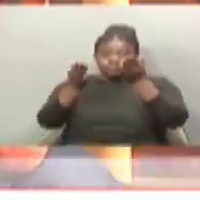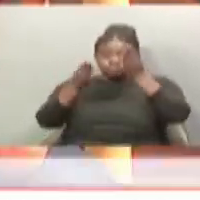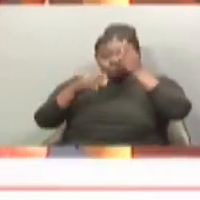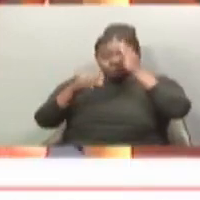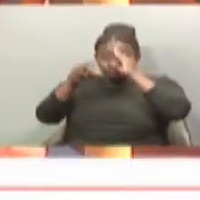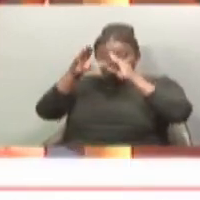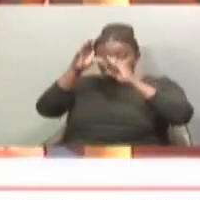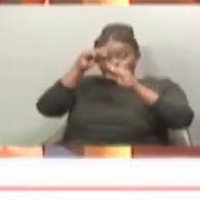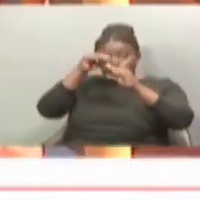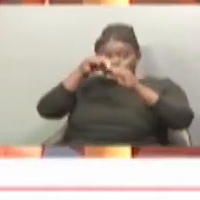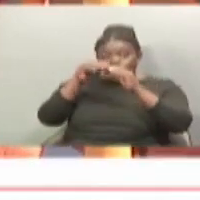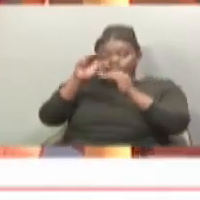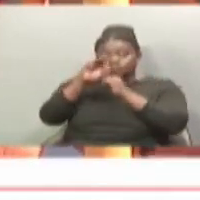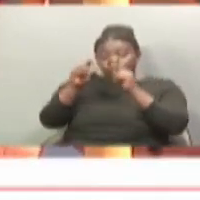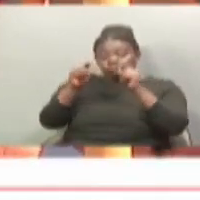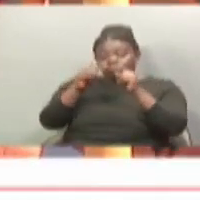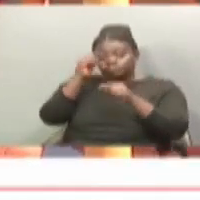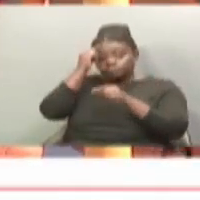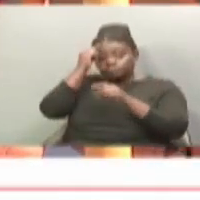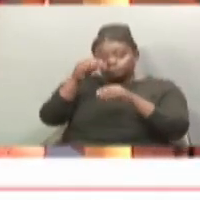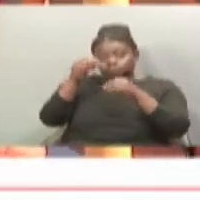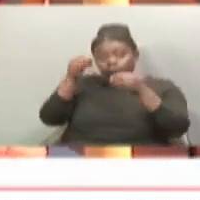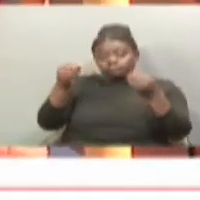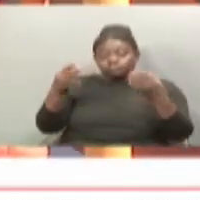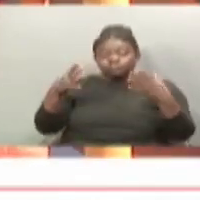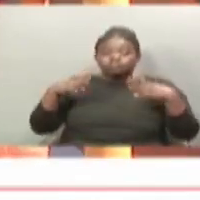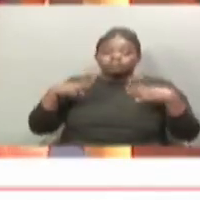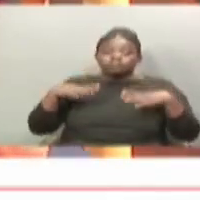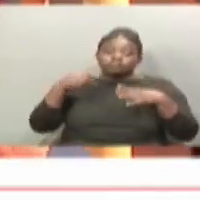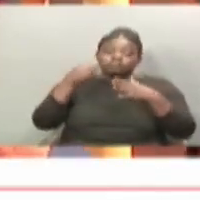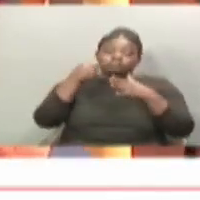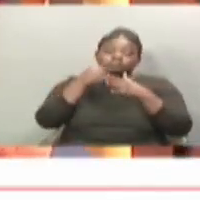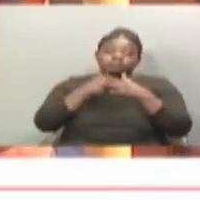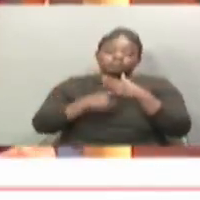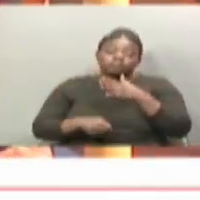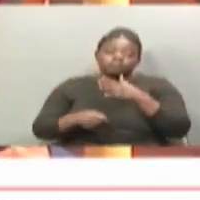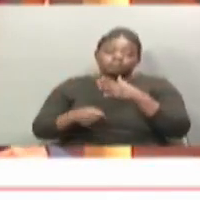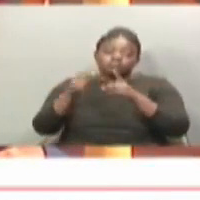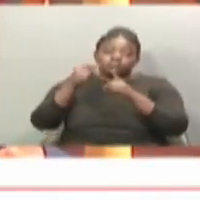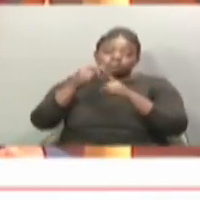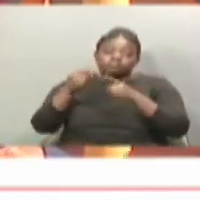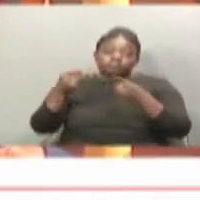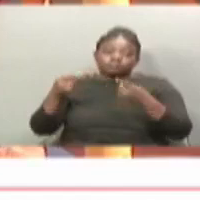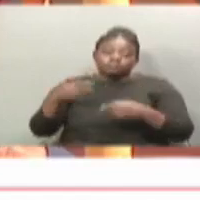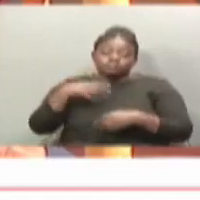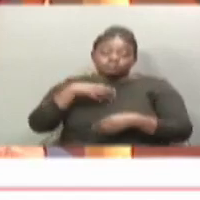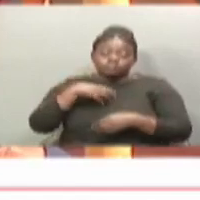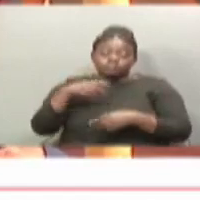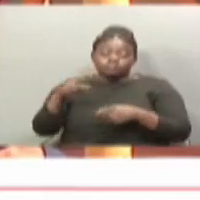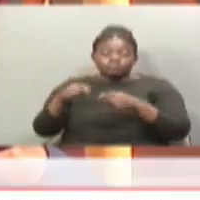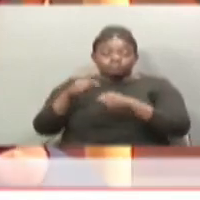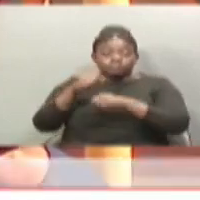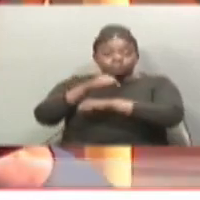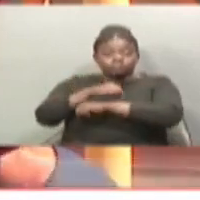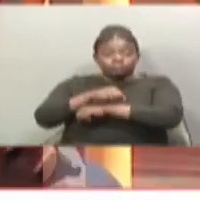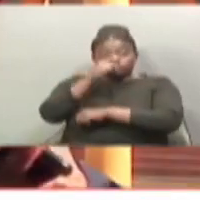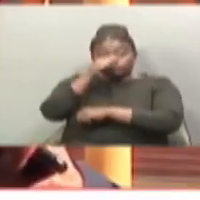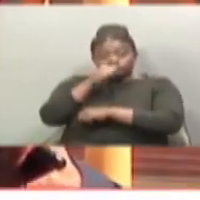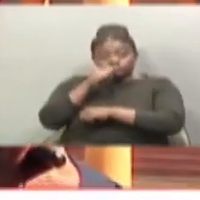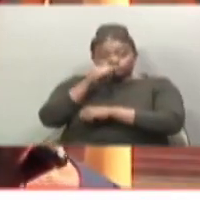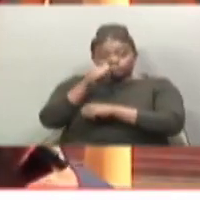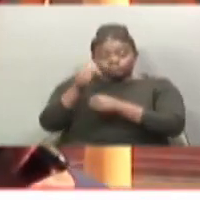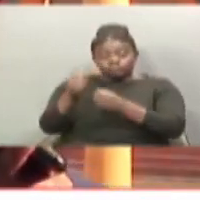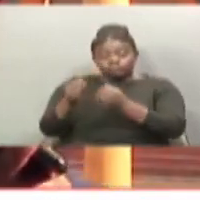Tina gavumenti weewa holiday tax exemption eri ba investors n'amasomero gano agaffe aga private